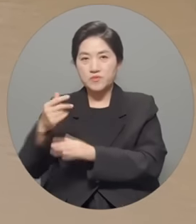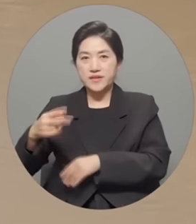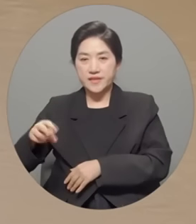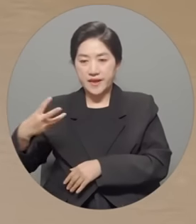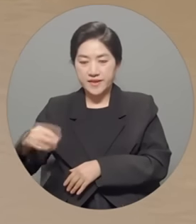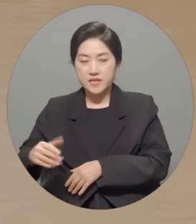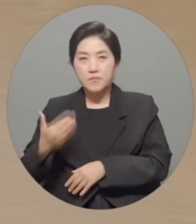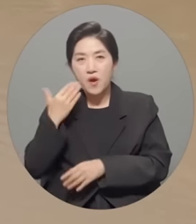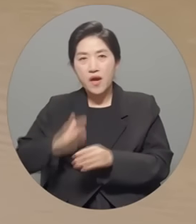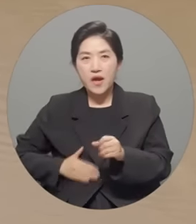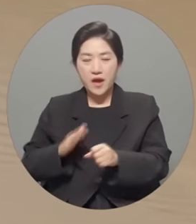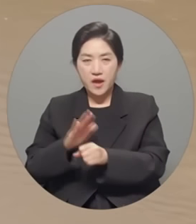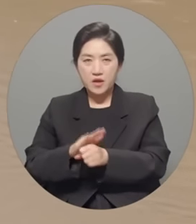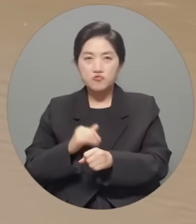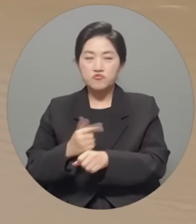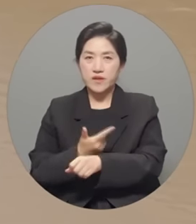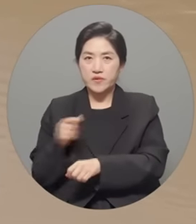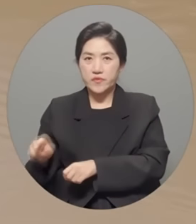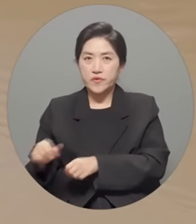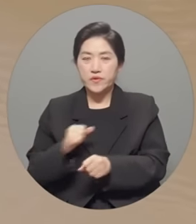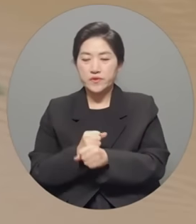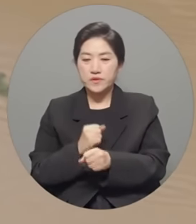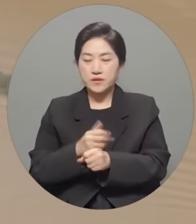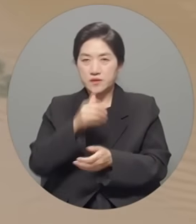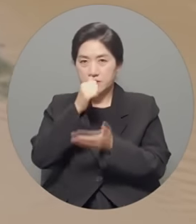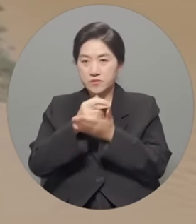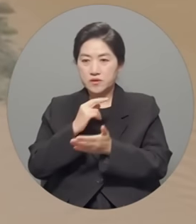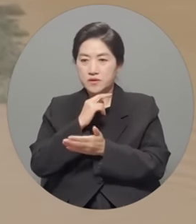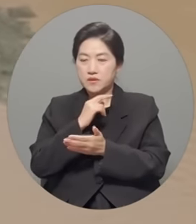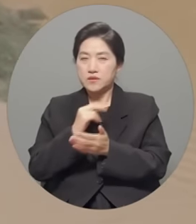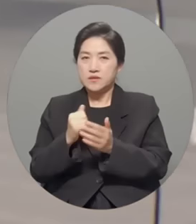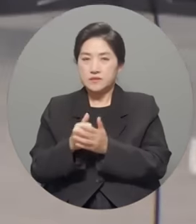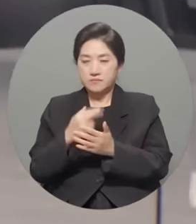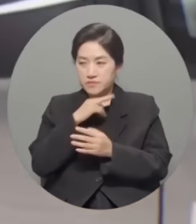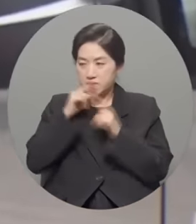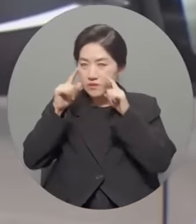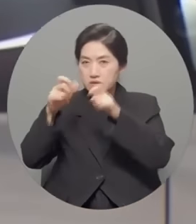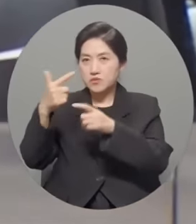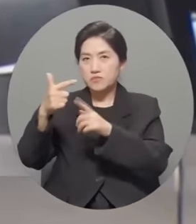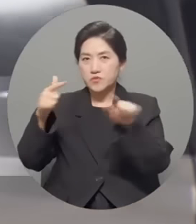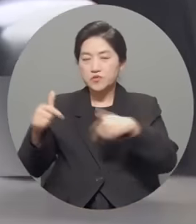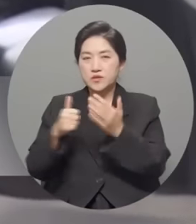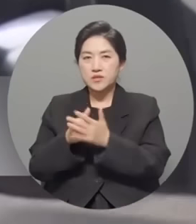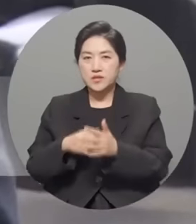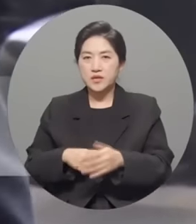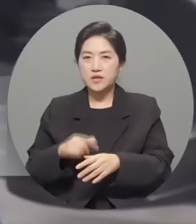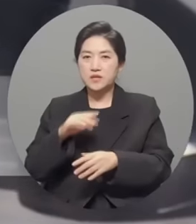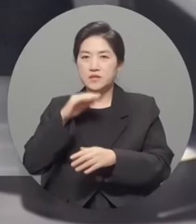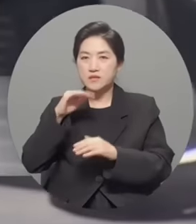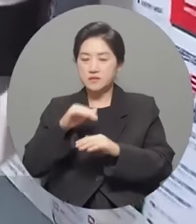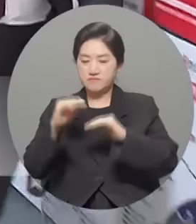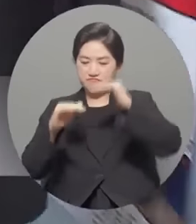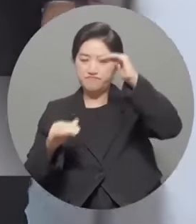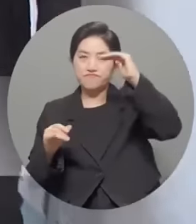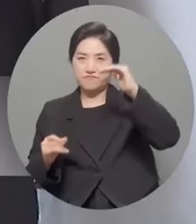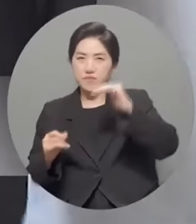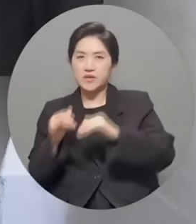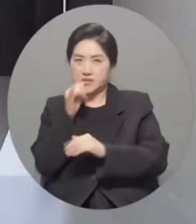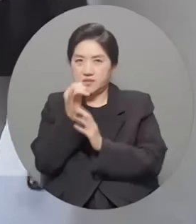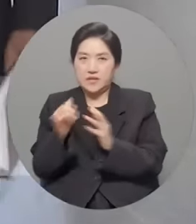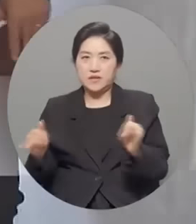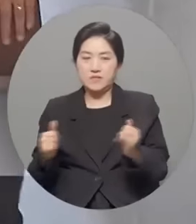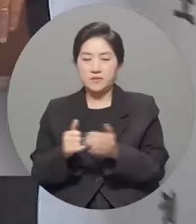대령으로 핵심 피의자 6명 중 계급이 가장 낮습니다. 공수처 수사는 부당한 지시가